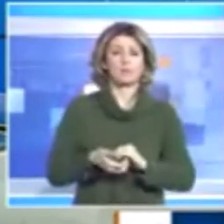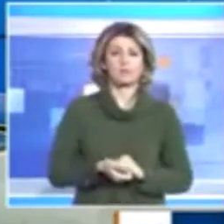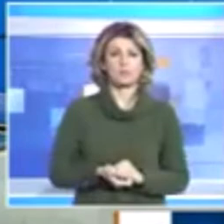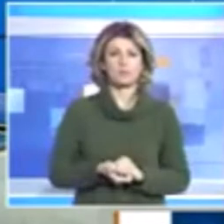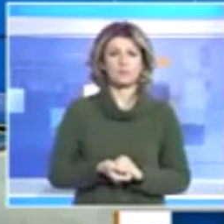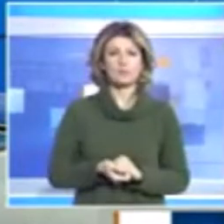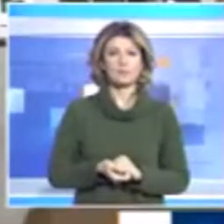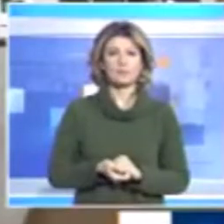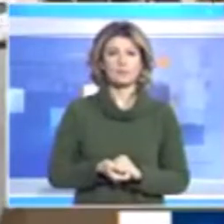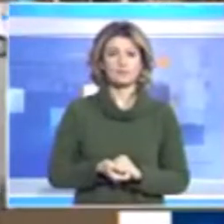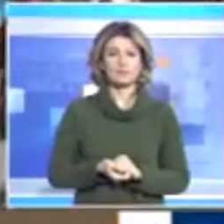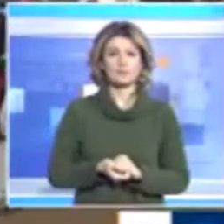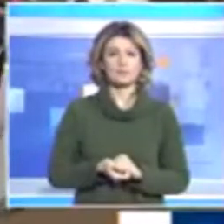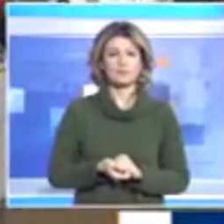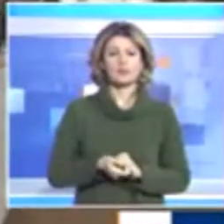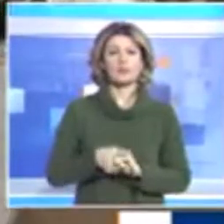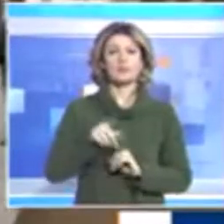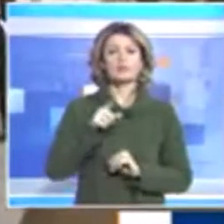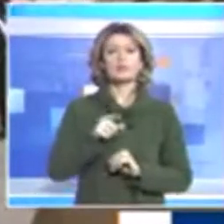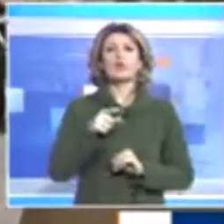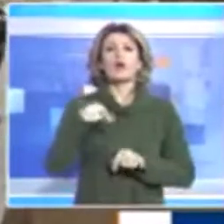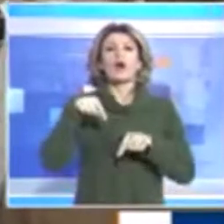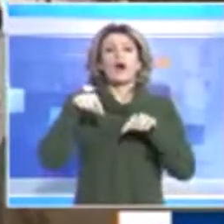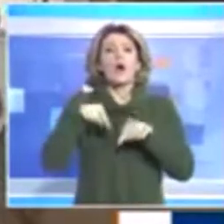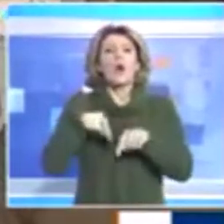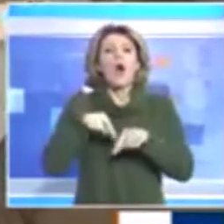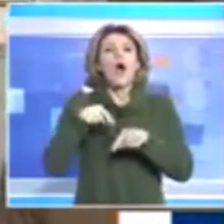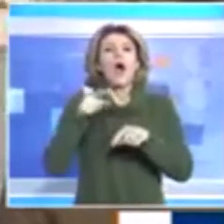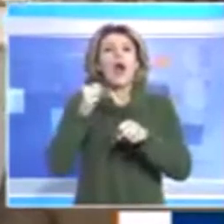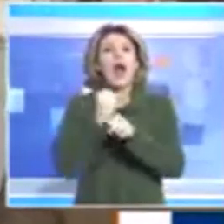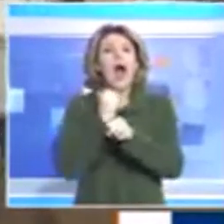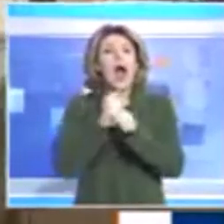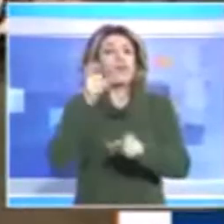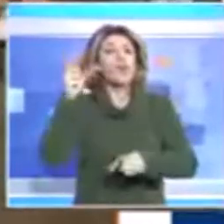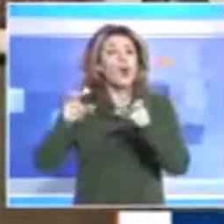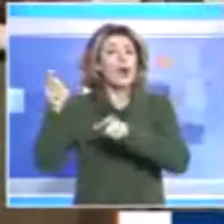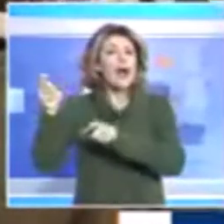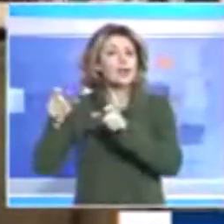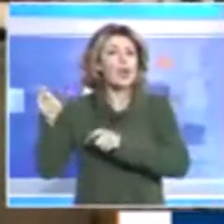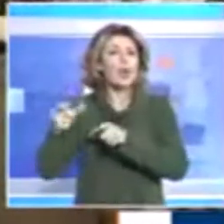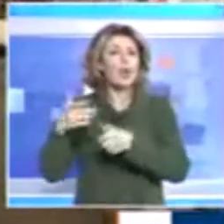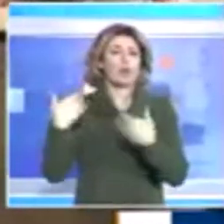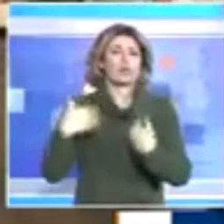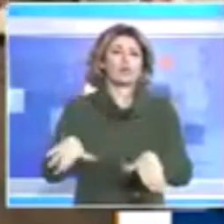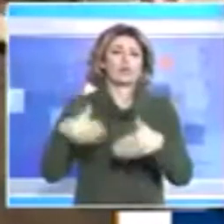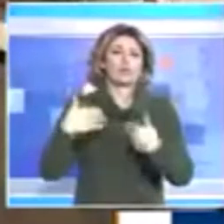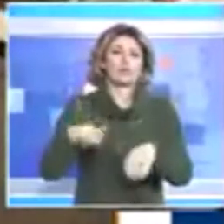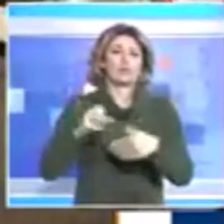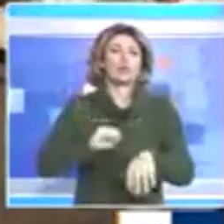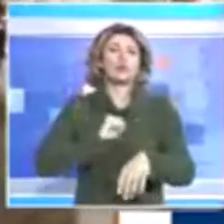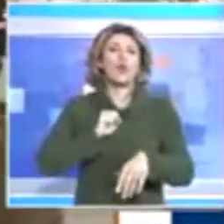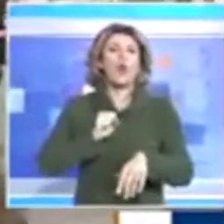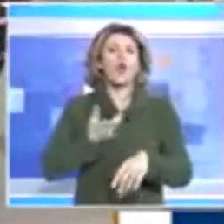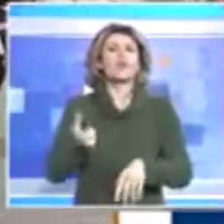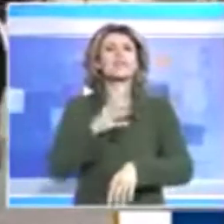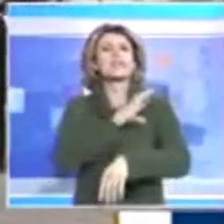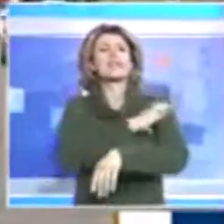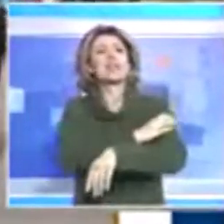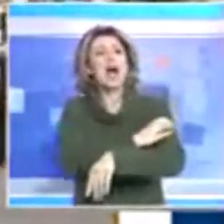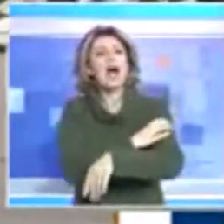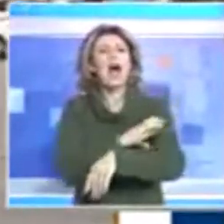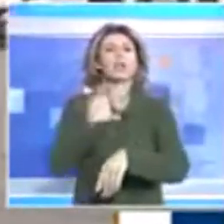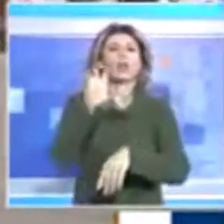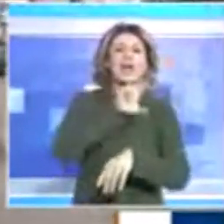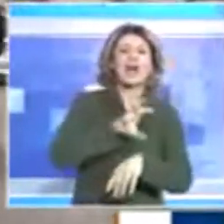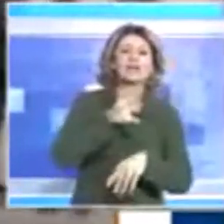dorigo produttiva per mezzo di sogni lavorato il sindacato quelli per la regione radicamento